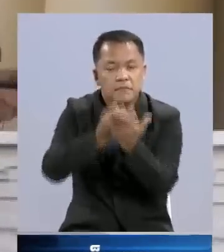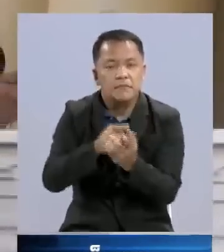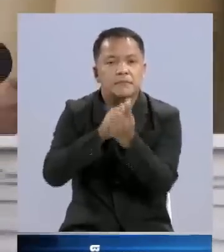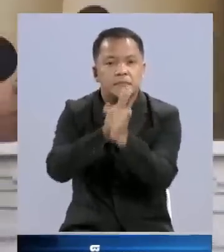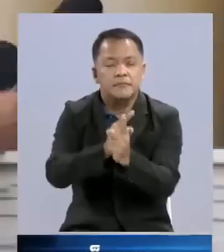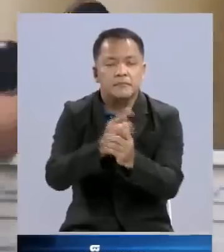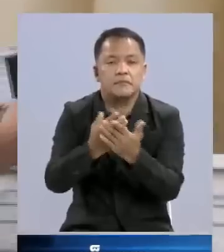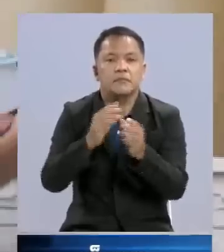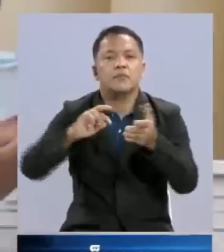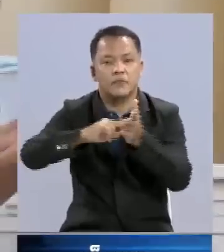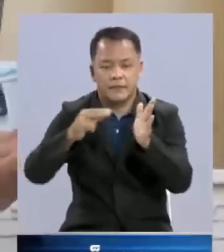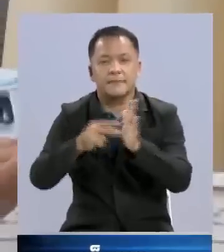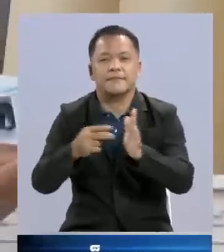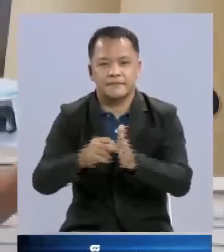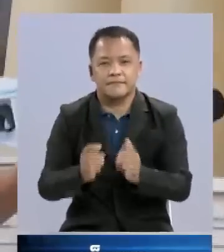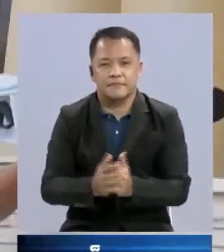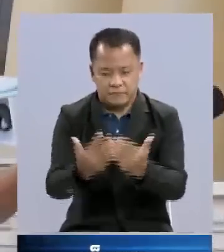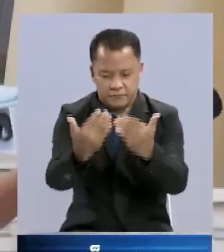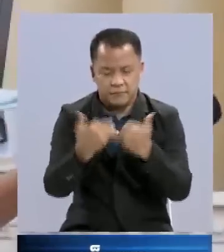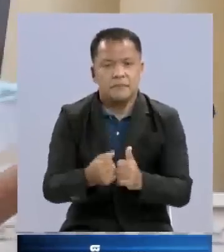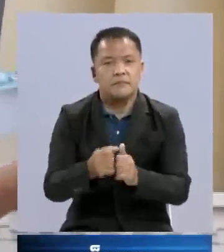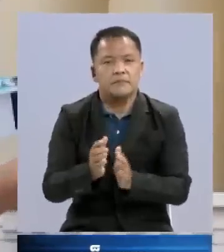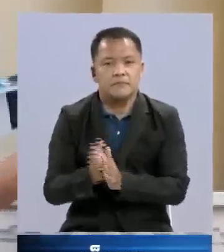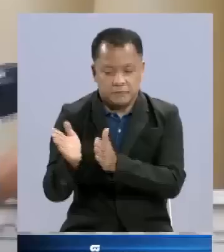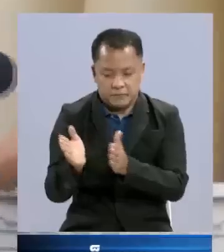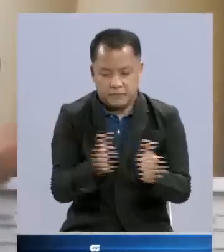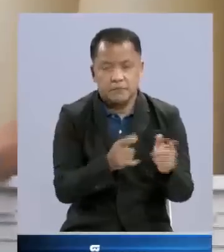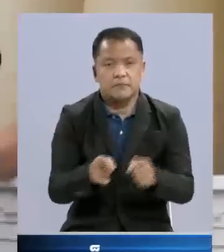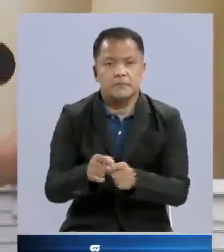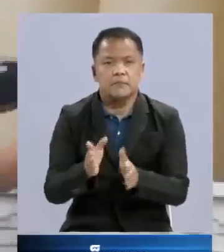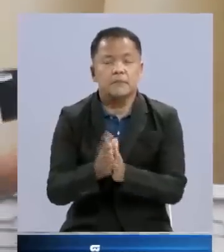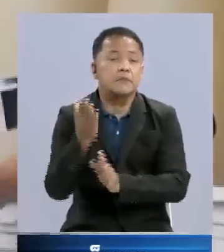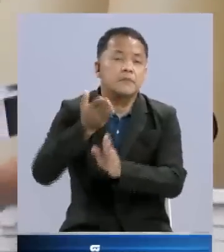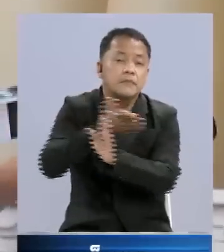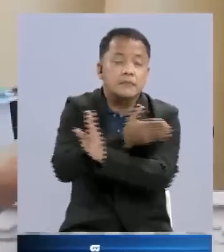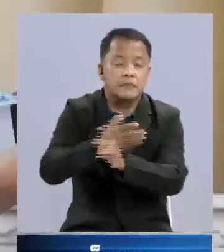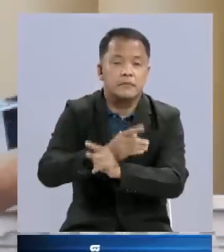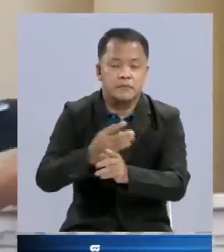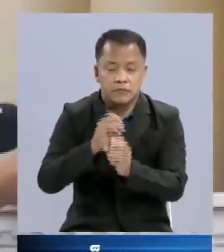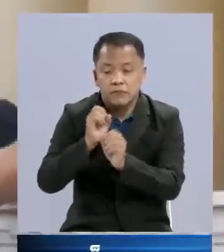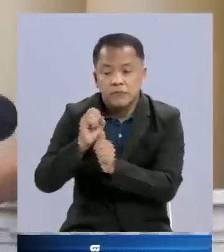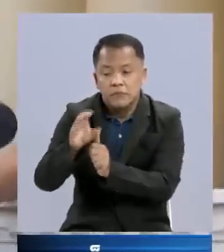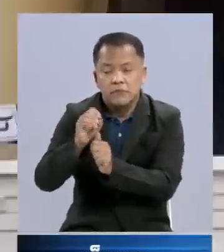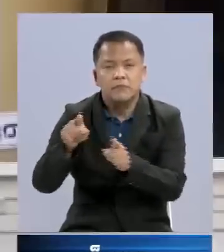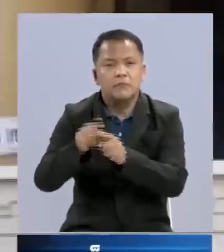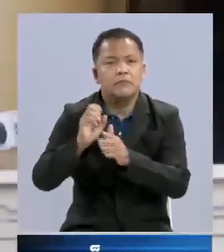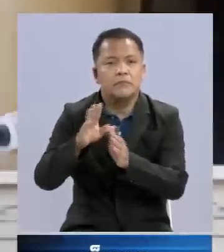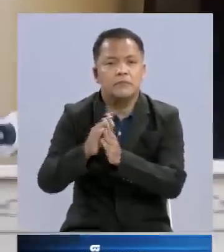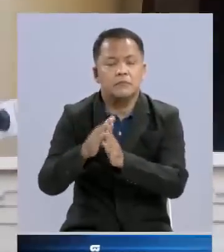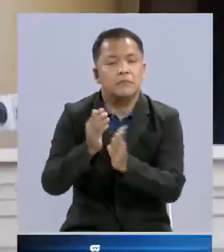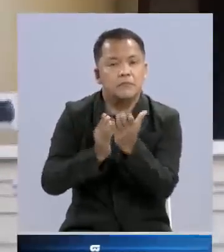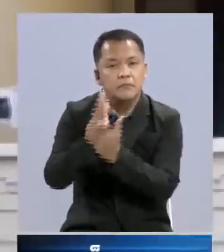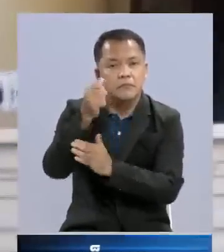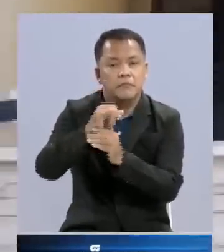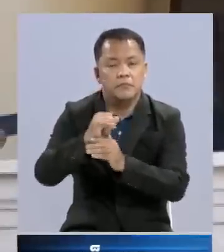แบบนี้ก็ไปตีความกันเนี่ยนะครับทีนี้อีกคนนึงนะครับที่ช่วงที่ผ่านมาก็มาให้ความเห็นประเด็นเรื่องของรอดไม่รอด